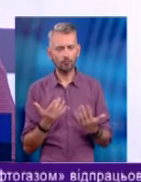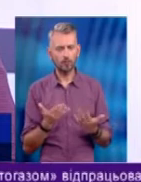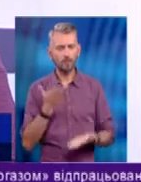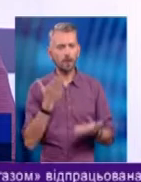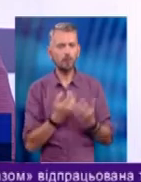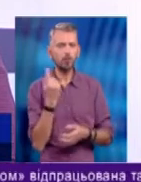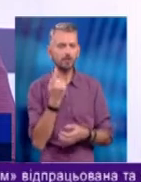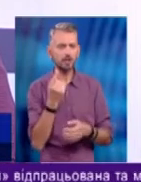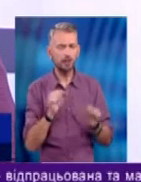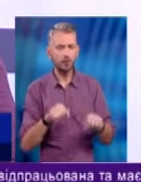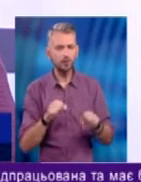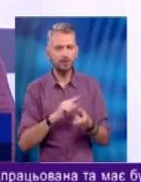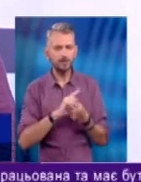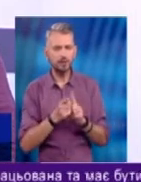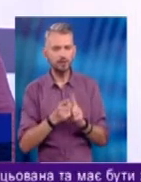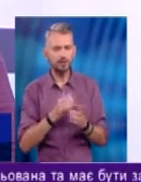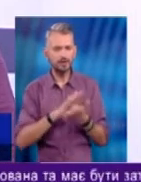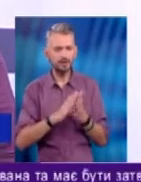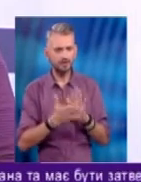напевно, єдина можливість змінити саме стан